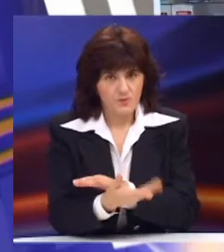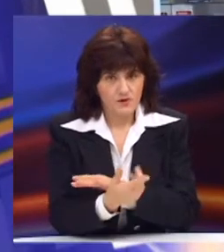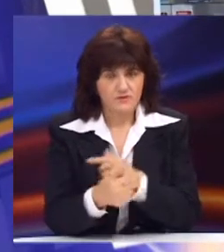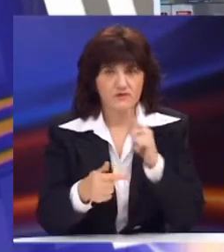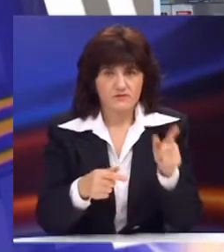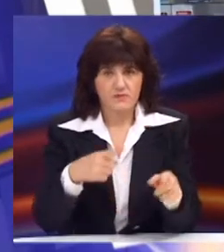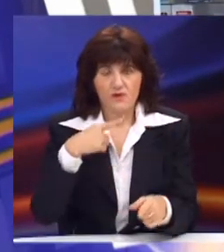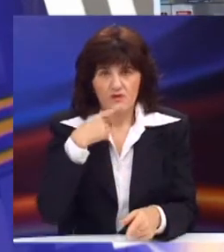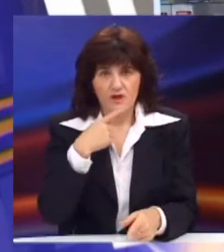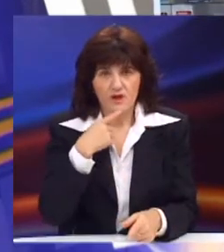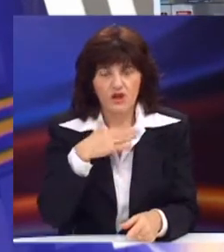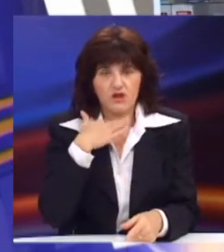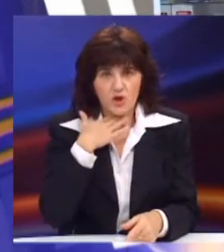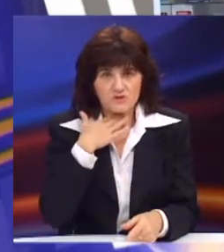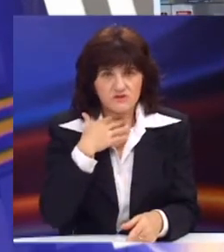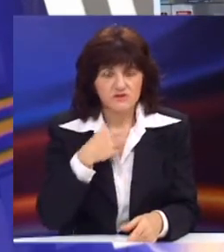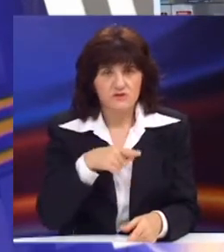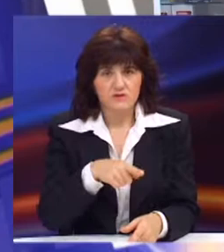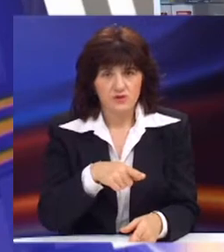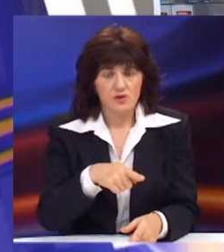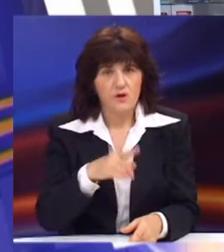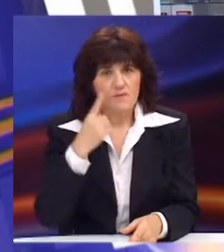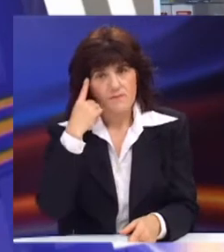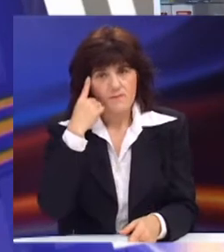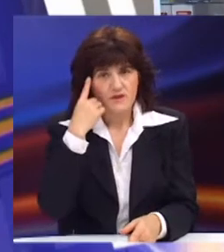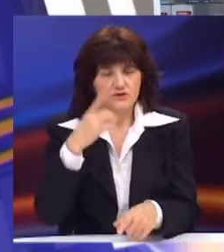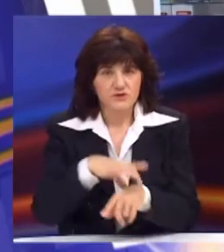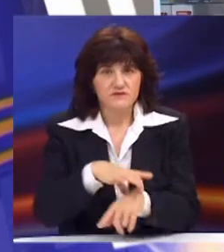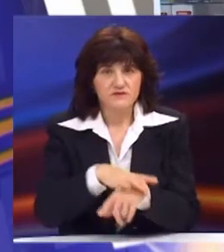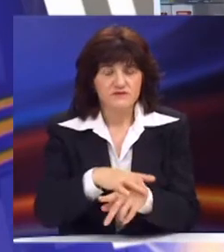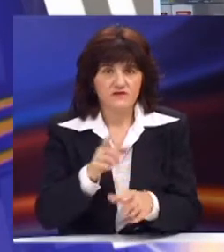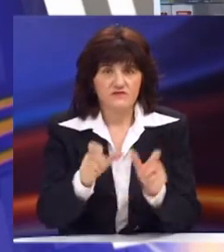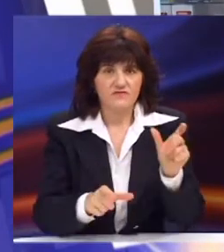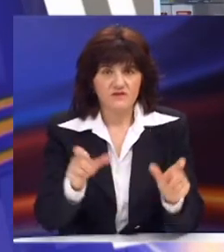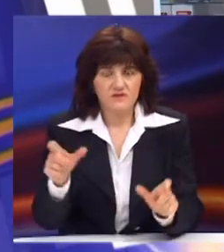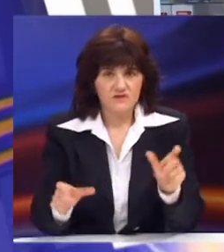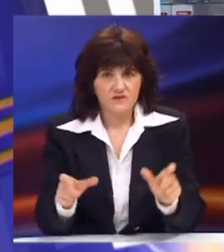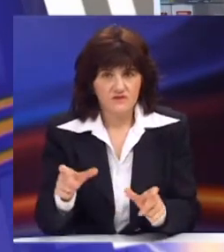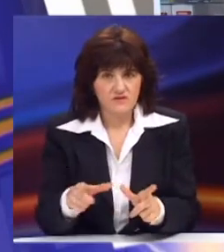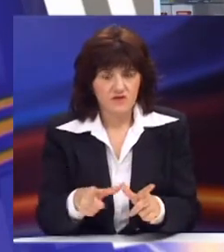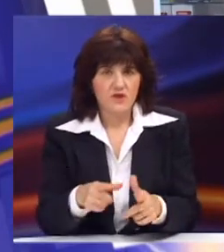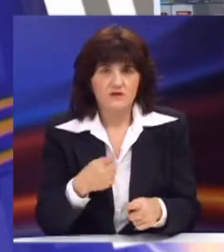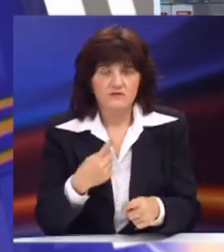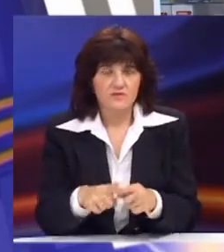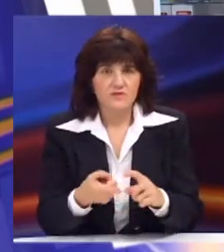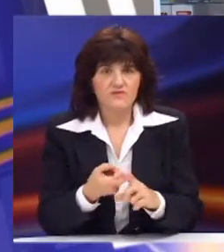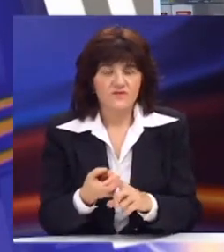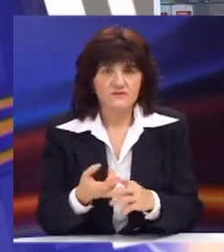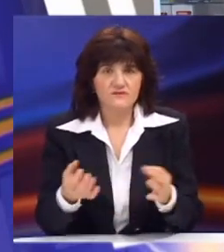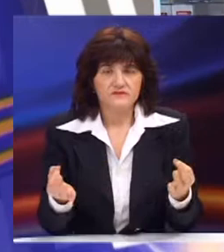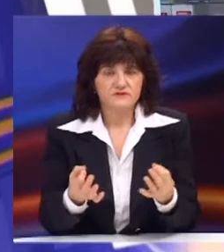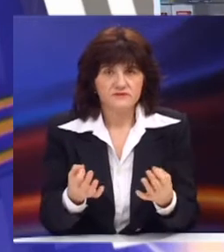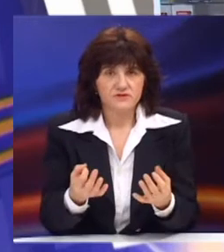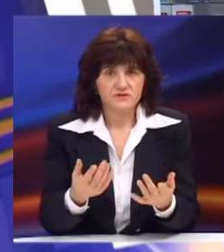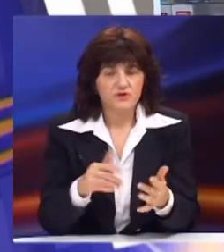je rečeno dosta toga, izneto je dosta mišljenja zdravstvenih radnika, a sve u cilju da se